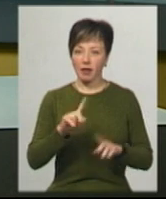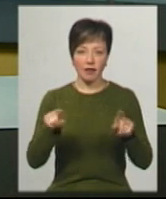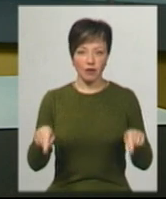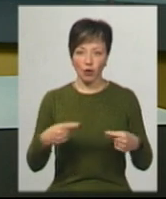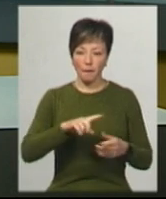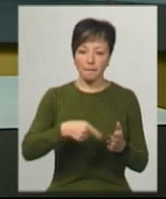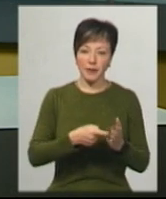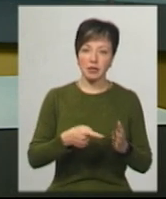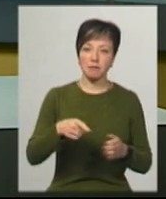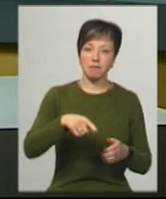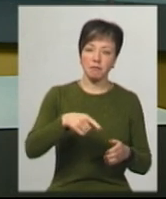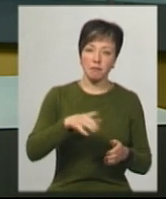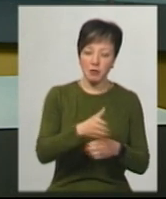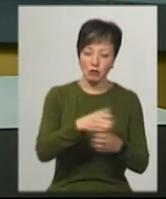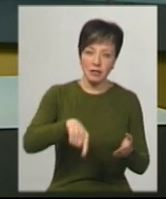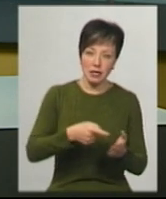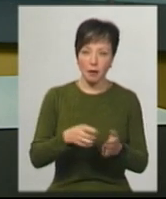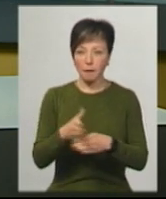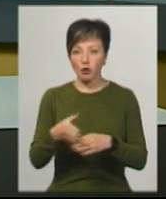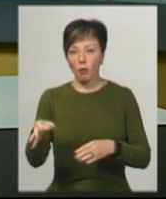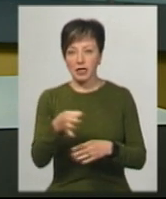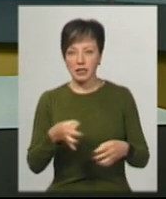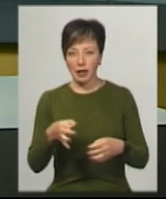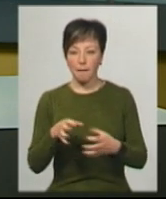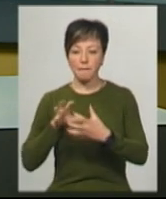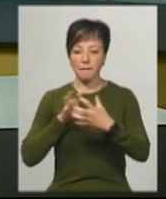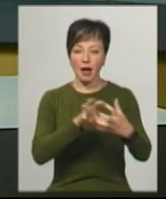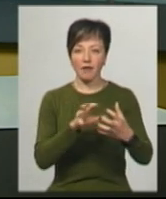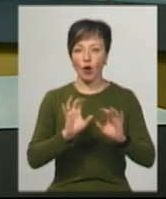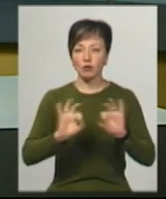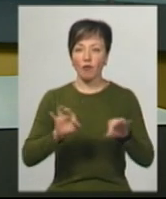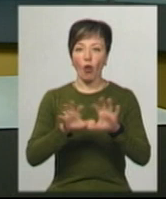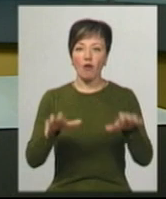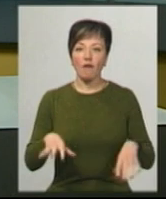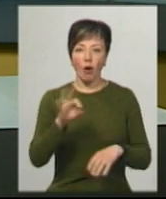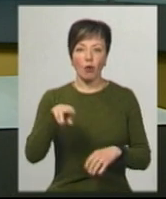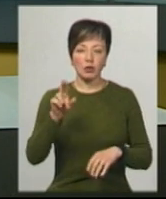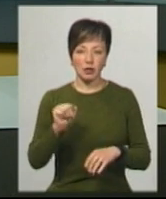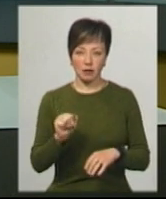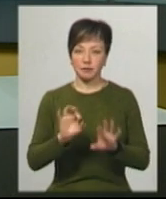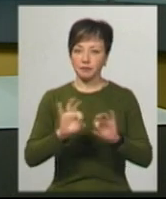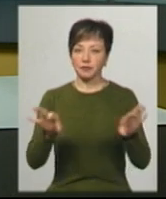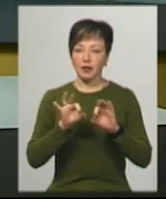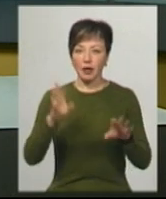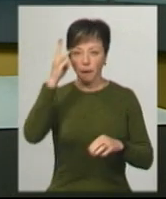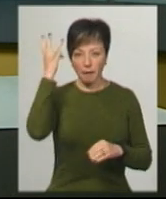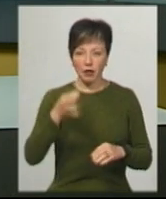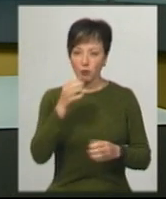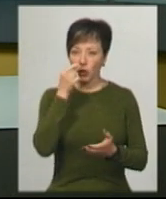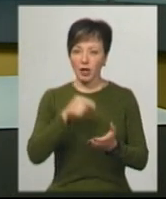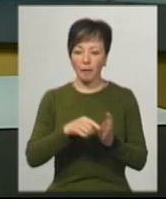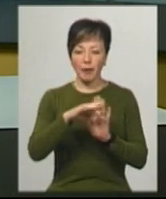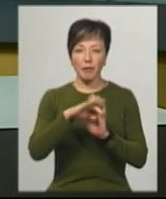та міжобласні перевезення. Про це під час брифінгу розповів голова Хмельницької ОДА Дмитро Габінет. За його словами, Хмельниччина